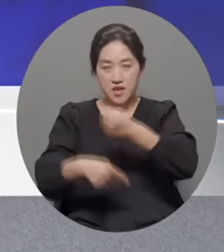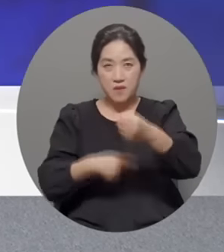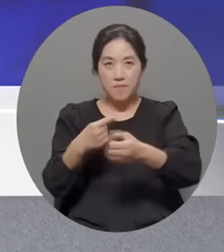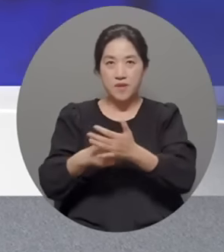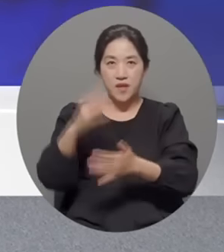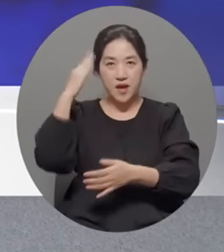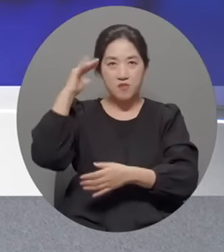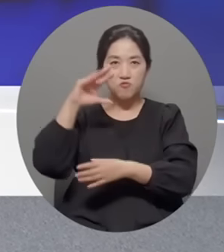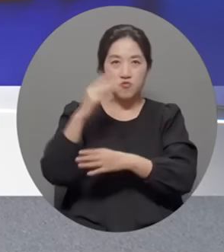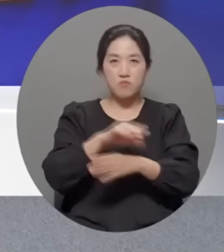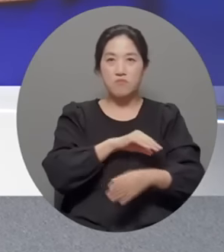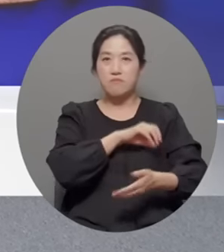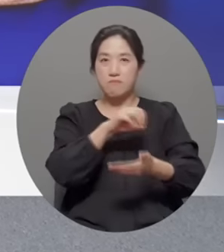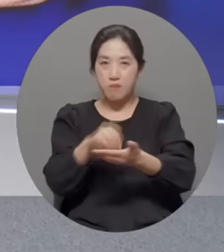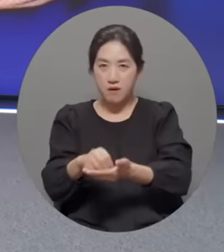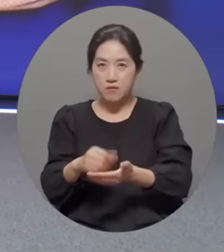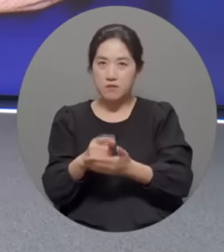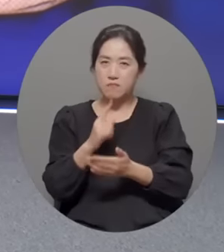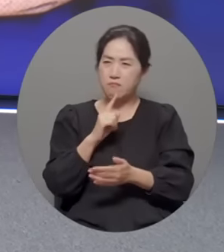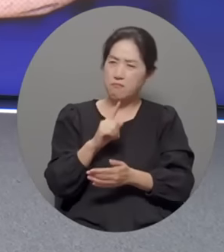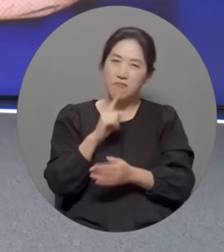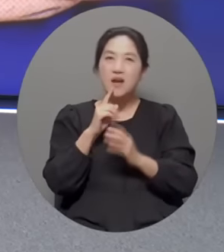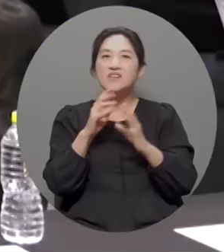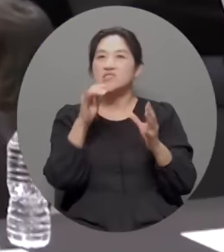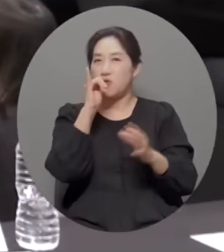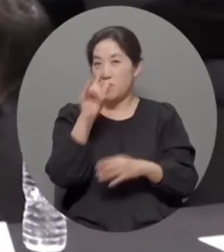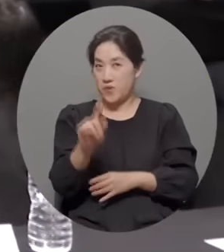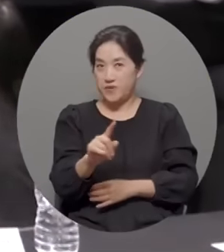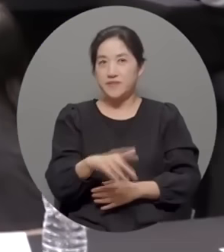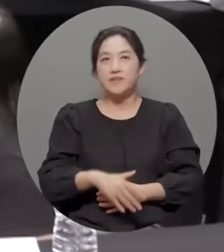복귀하면서 적지 않은 논란이 일고 있습니다.